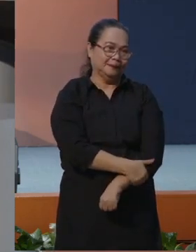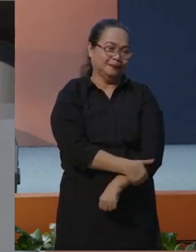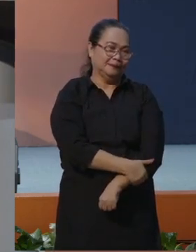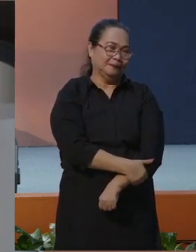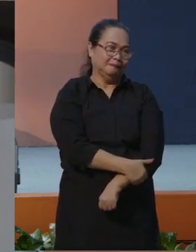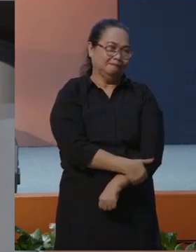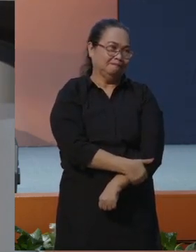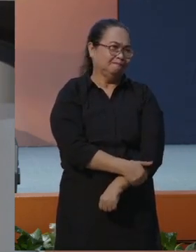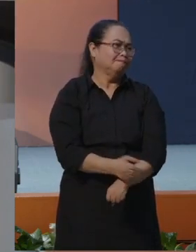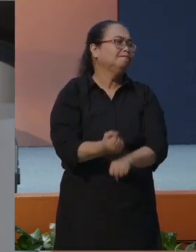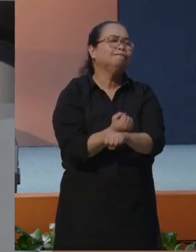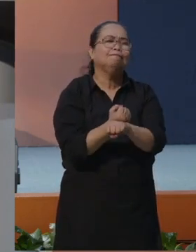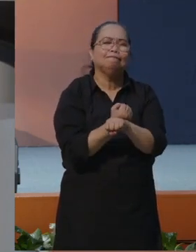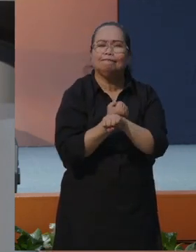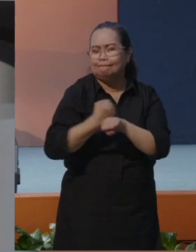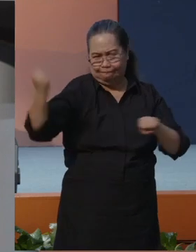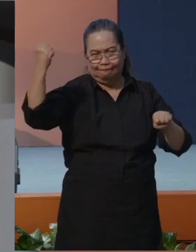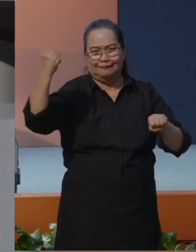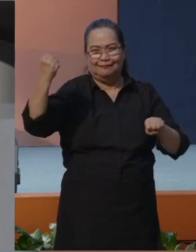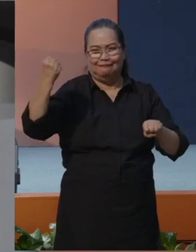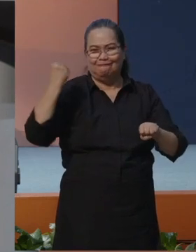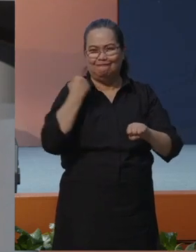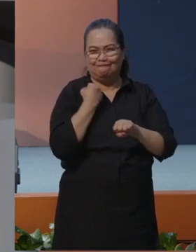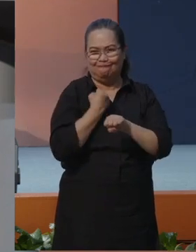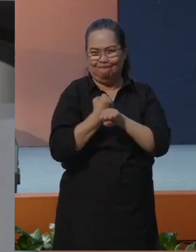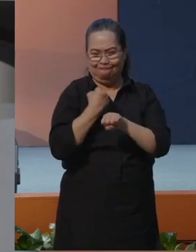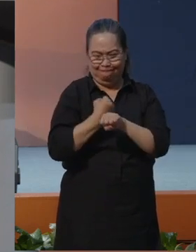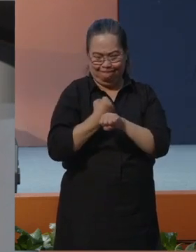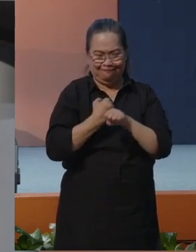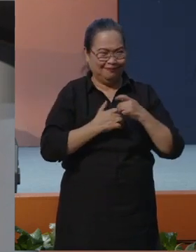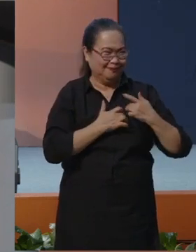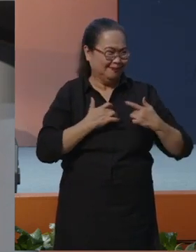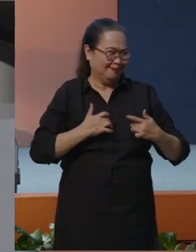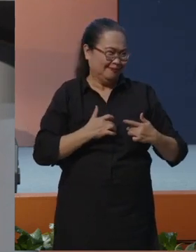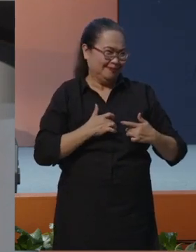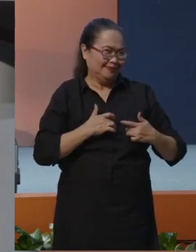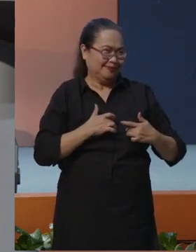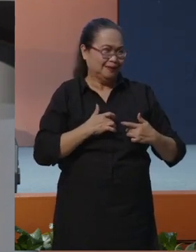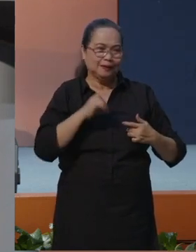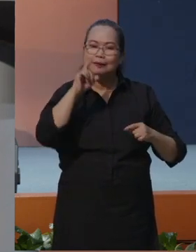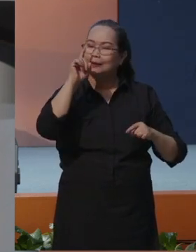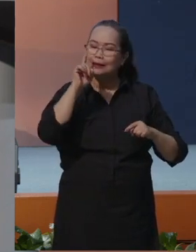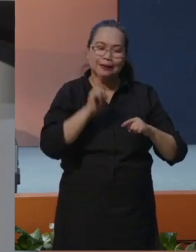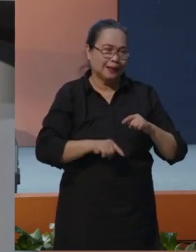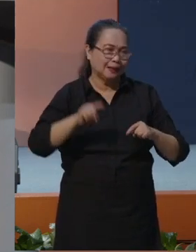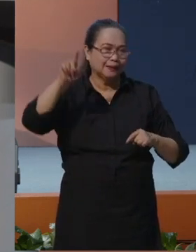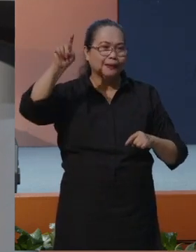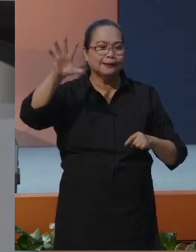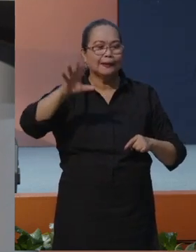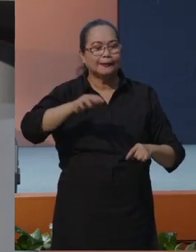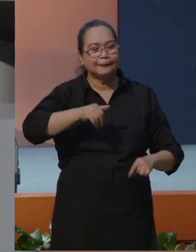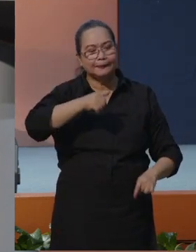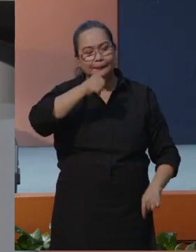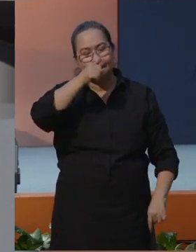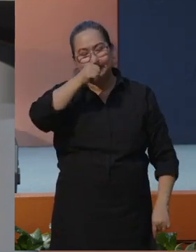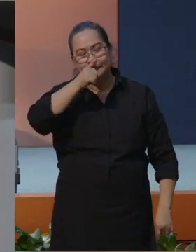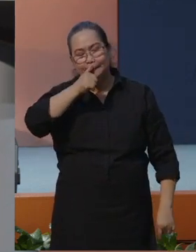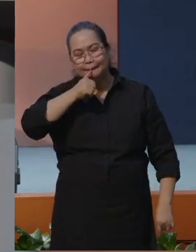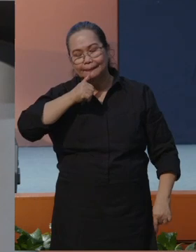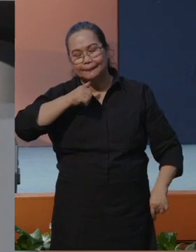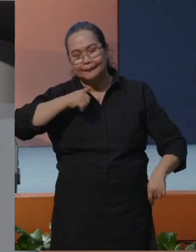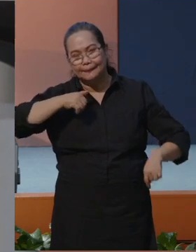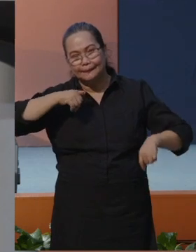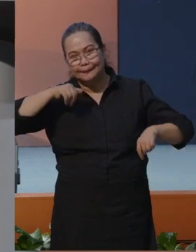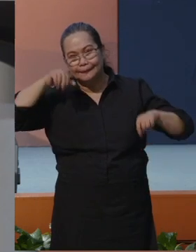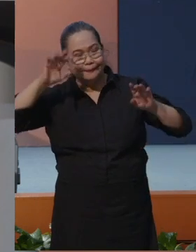Hard na po ang hearts nila. Merong point beyond which hindi na mababawi ang isang tao. Ang